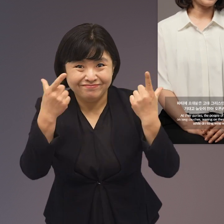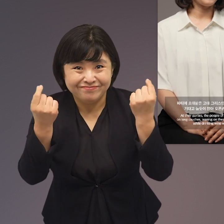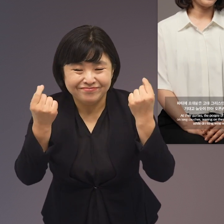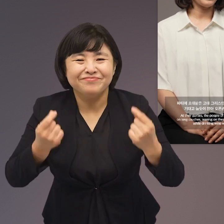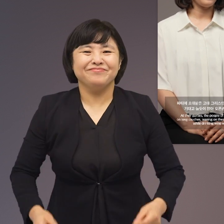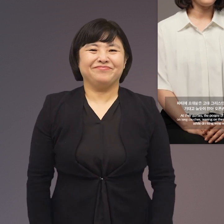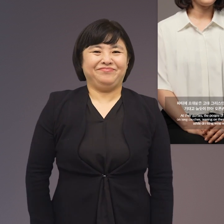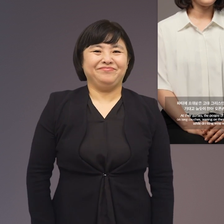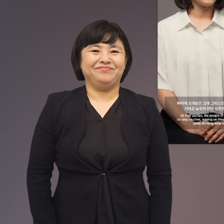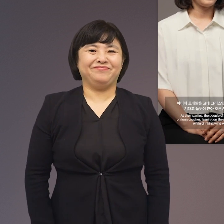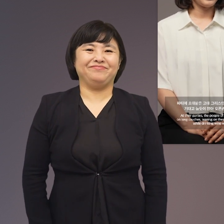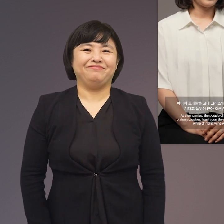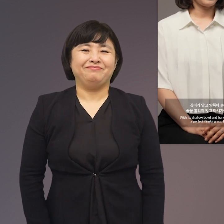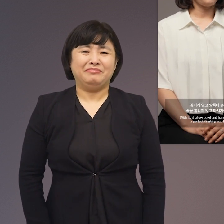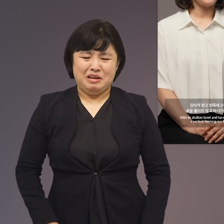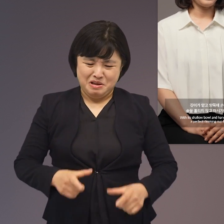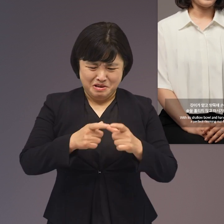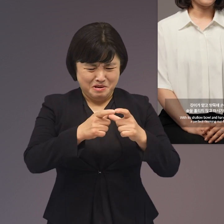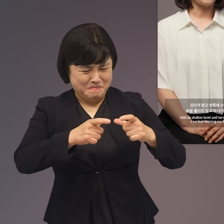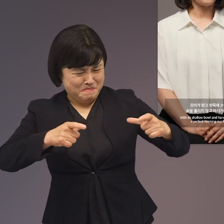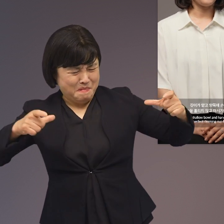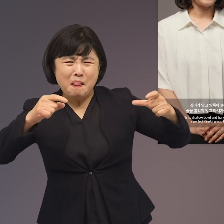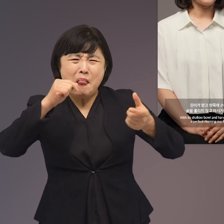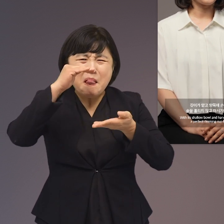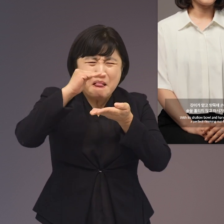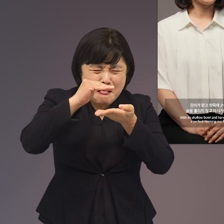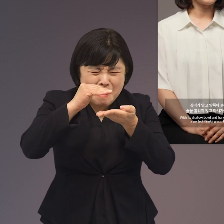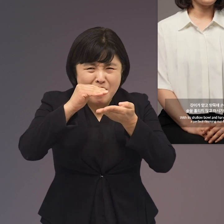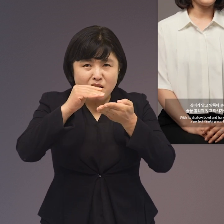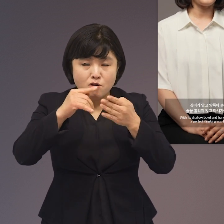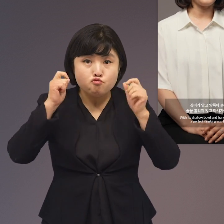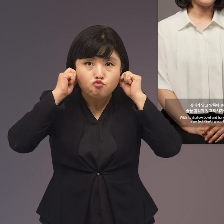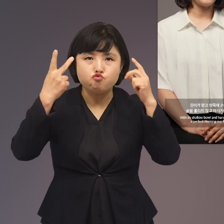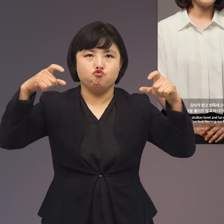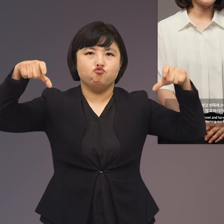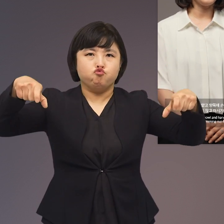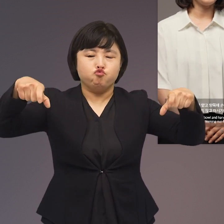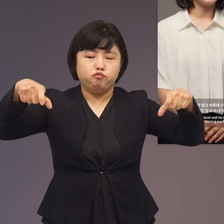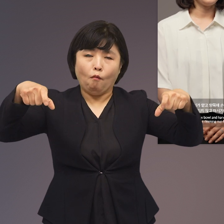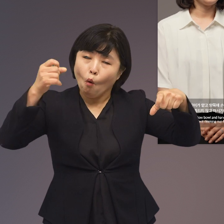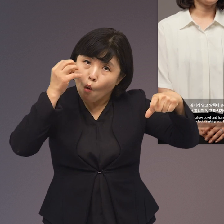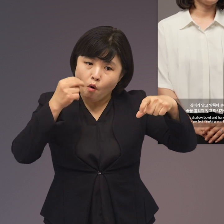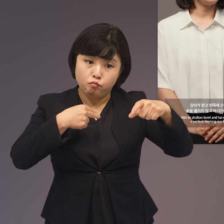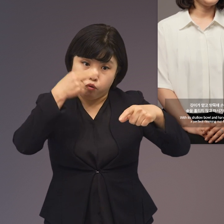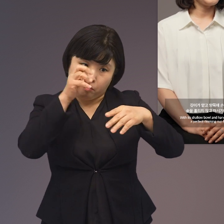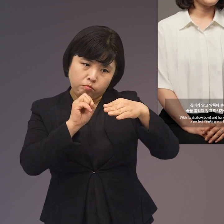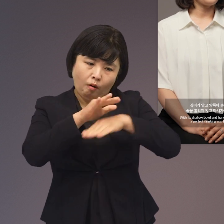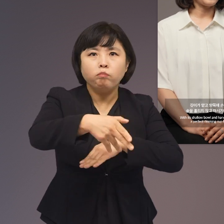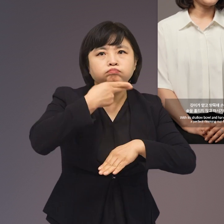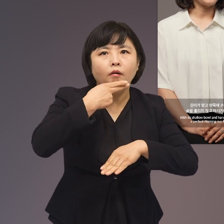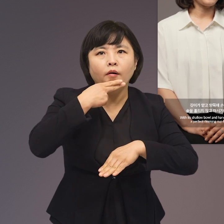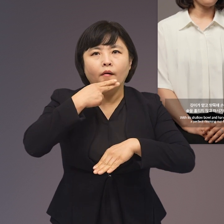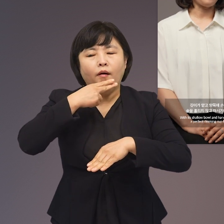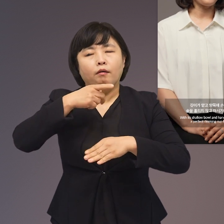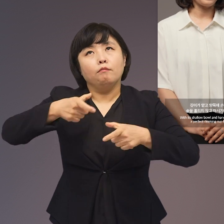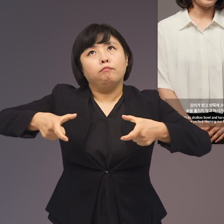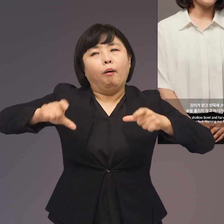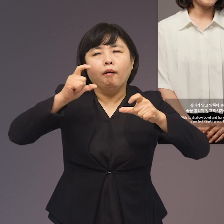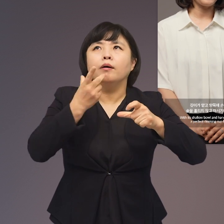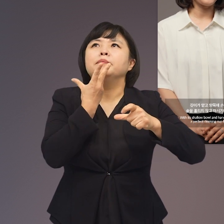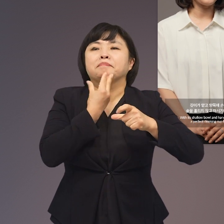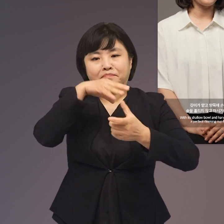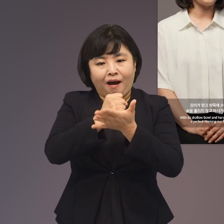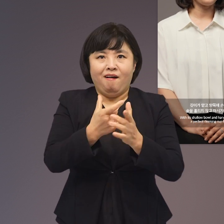와인을 마셨습니다. 깊이가 얕고 양쪽에 손잡이가 달린 킬릭스는 술을 흘리지 않고 마시기에